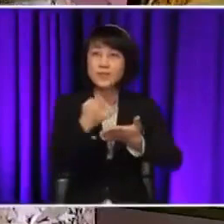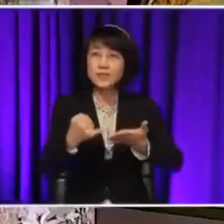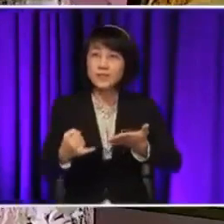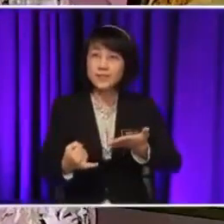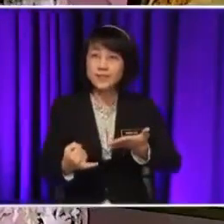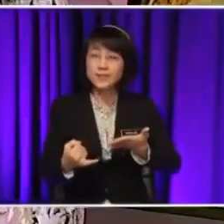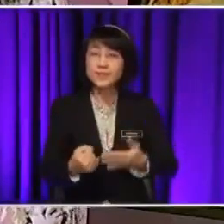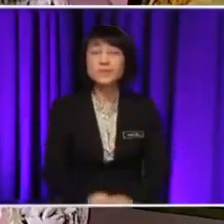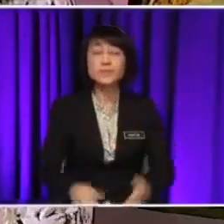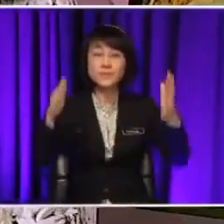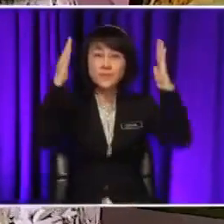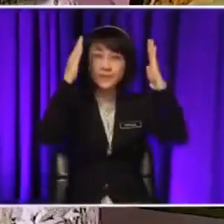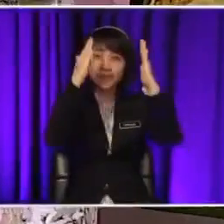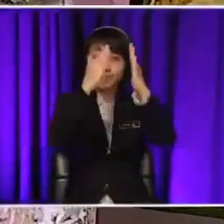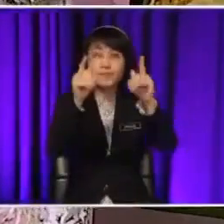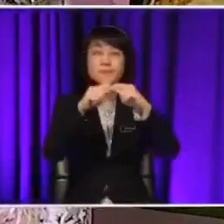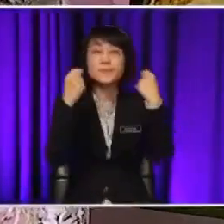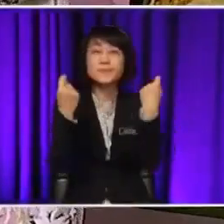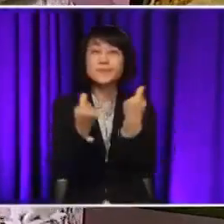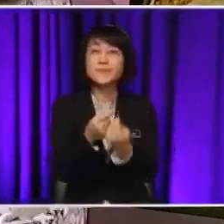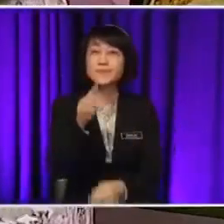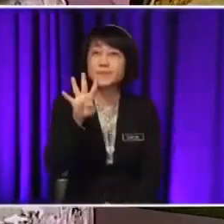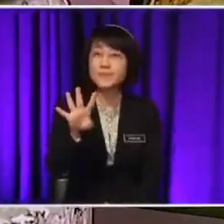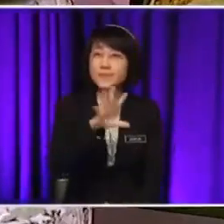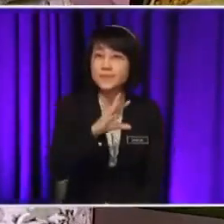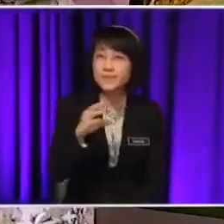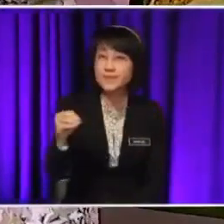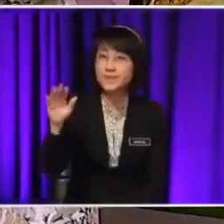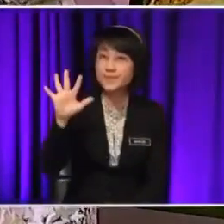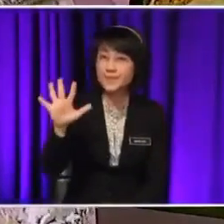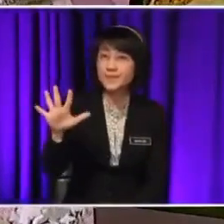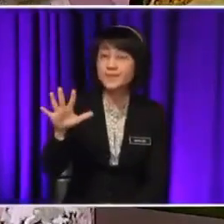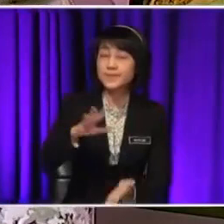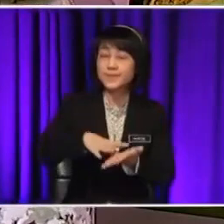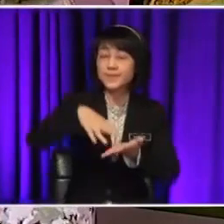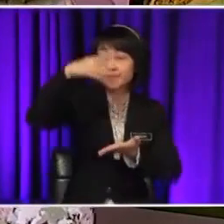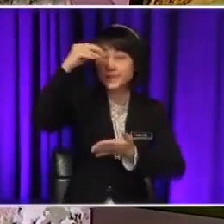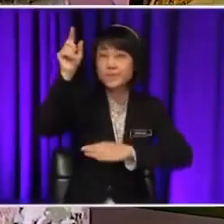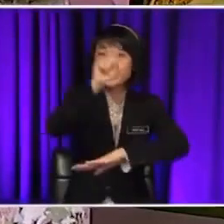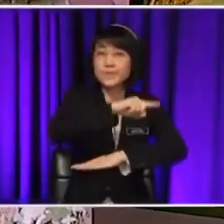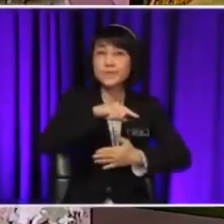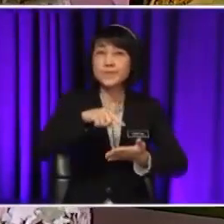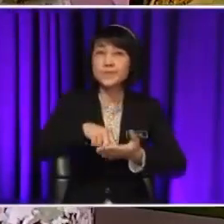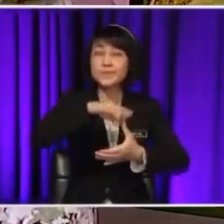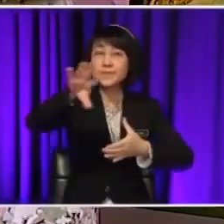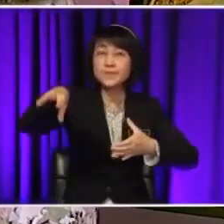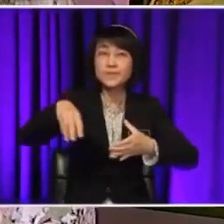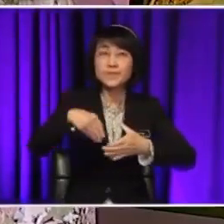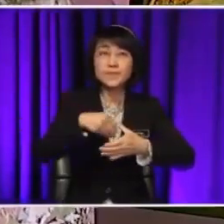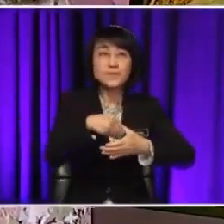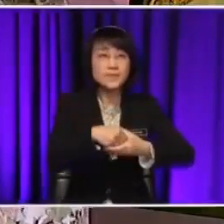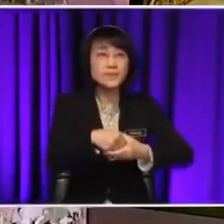visual. Kita fokus kepada tingkatan 4 dan 5. Okey, untuk pembelajaran hari ini, cikgu akan merangkumi kesemua